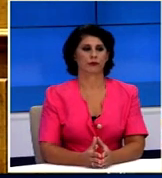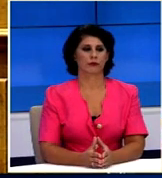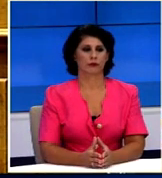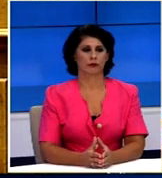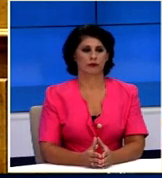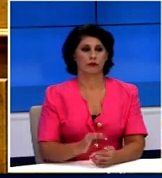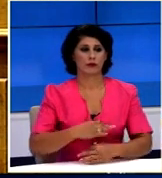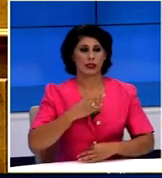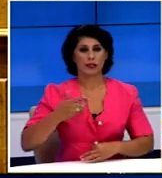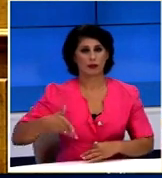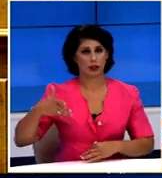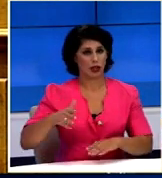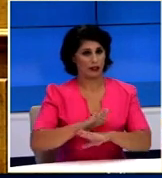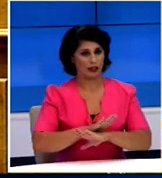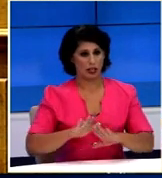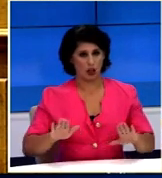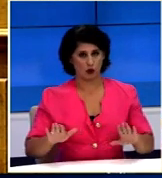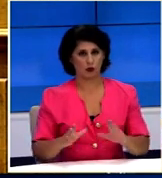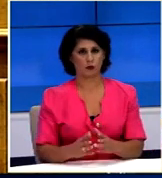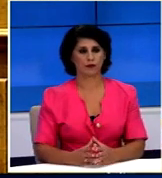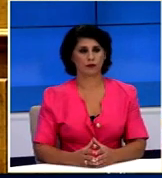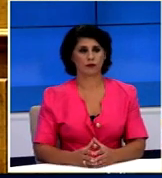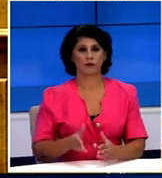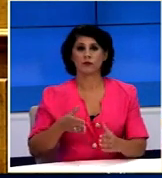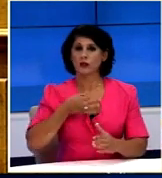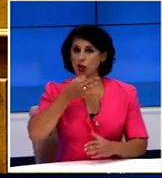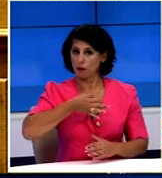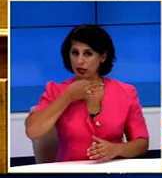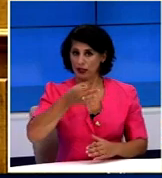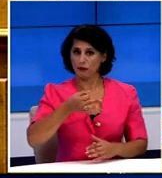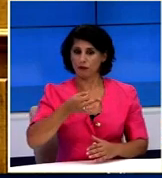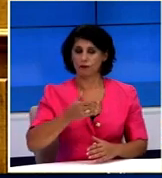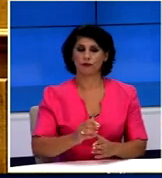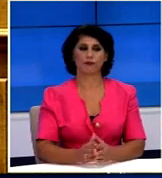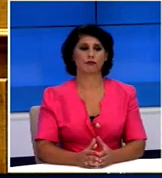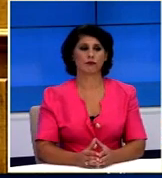Κύριε Μητσοτάκη, θα κλείσω την παρέμβασή μου με τα λόγια